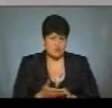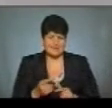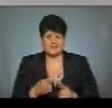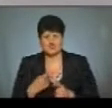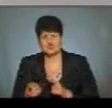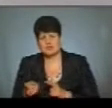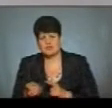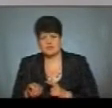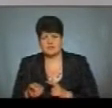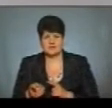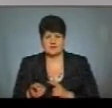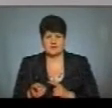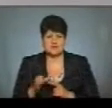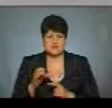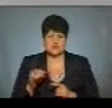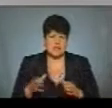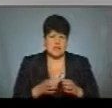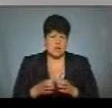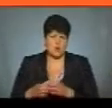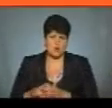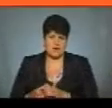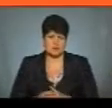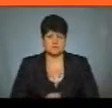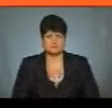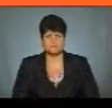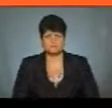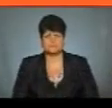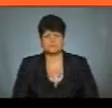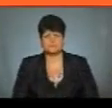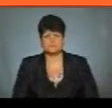в певних соціально-демографічних групах.